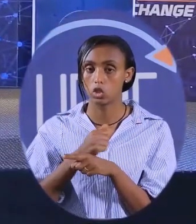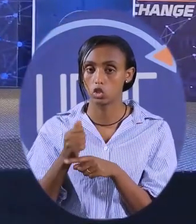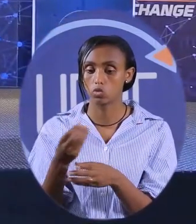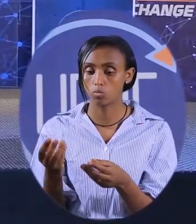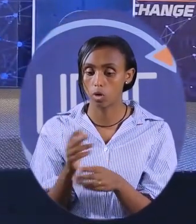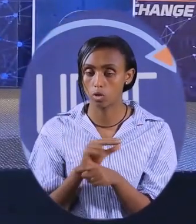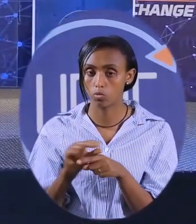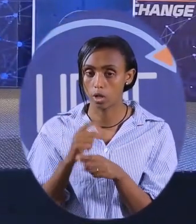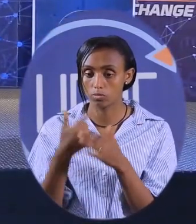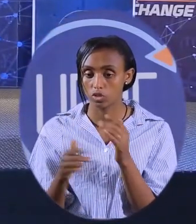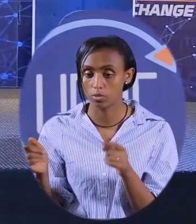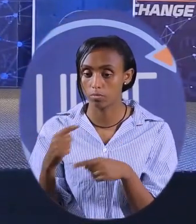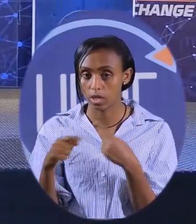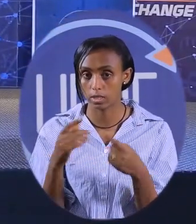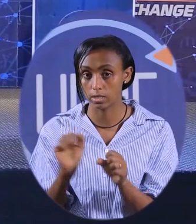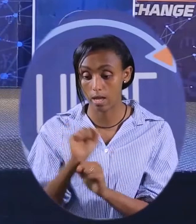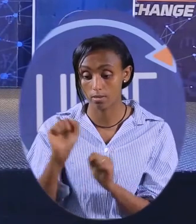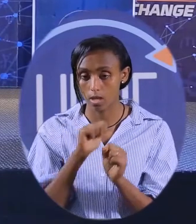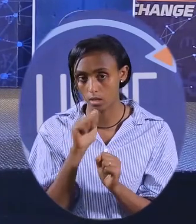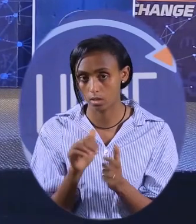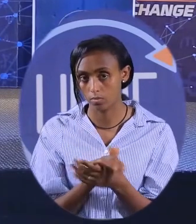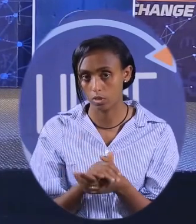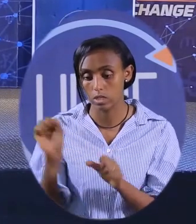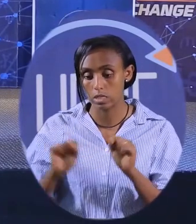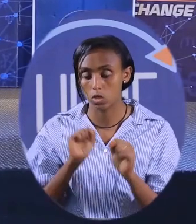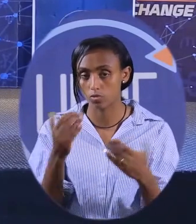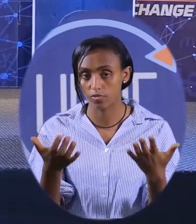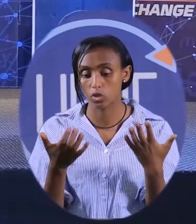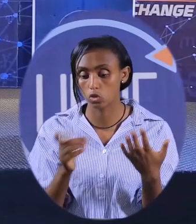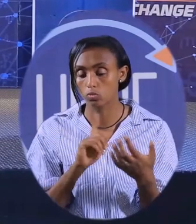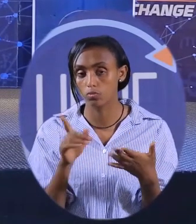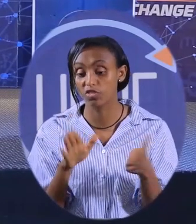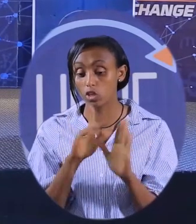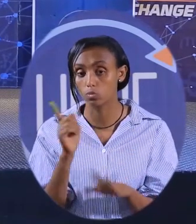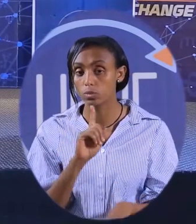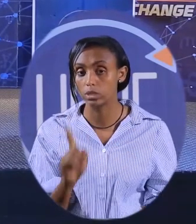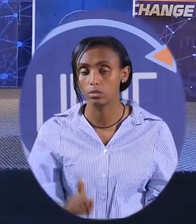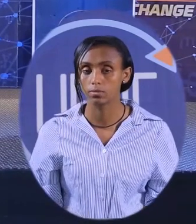ብቻ እንስራው ብንለው የሚሄድ ሳይንስ አይደለም። ሳይንሱም የሚፈቅደው ምንድን ነው?